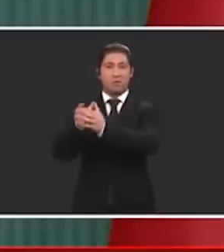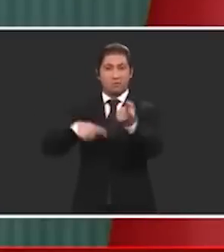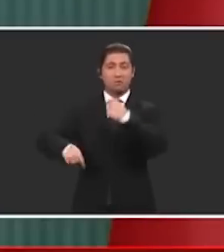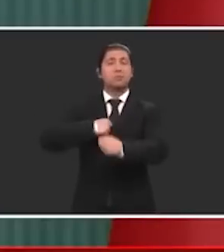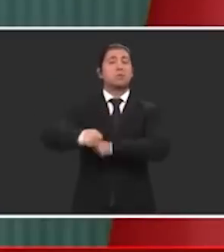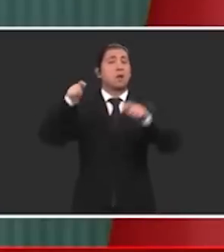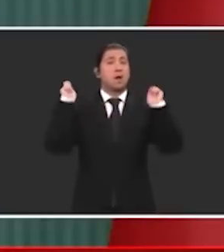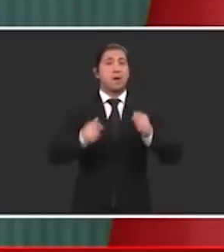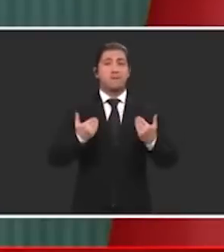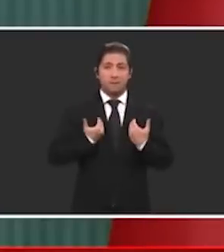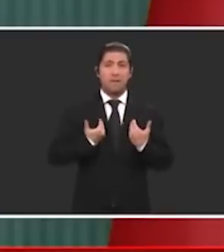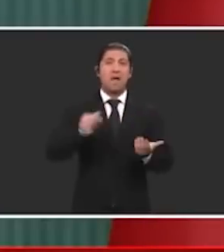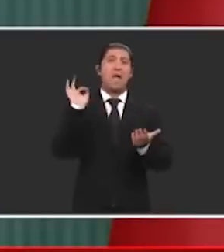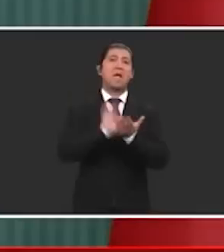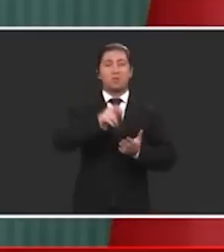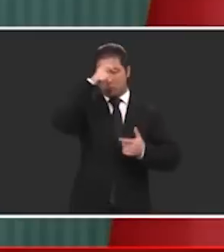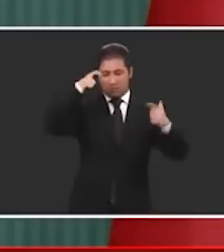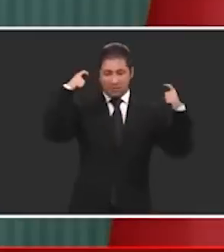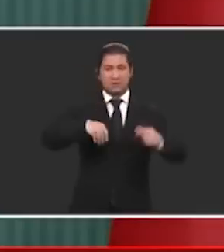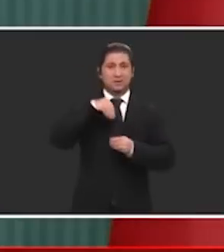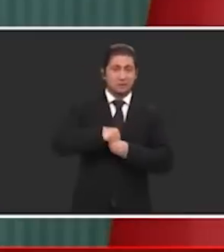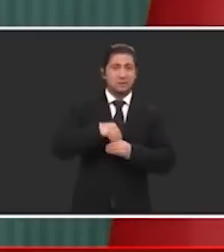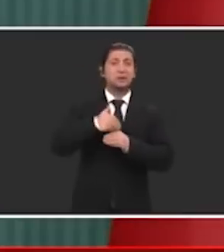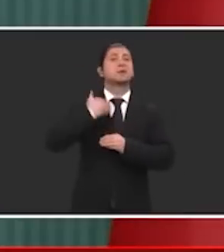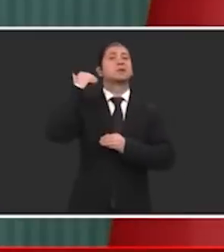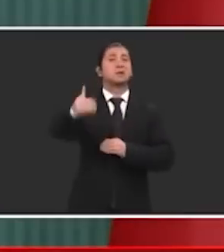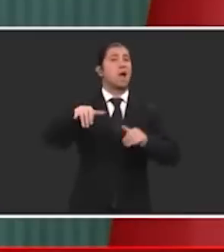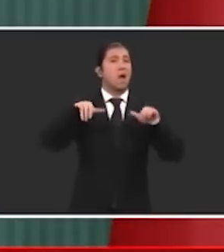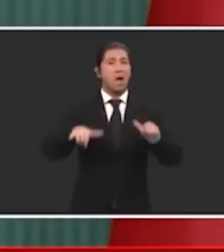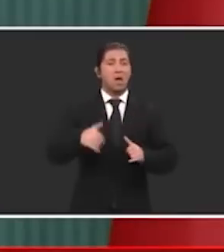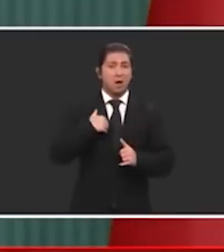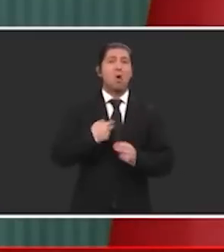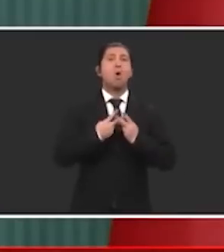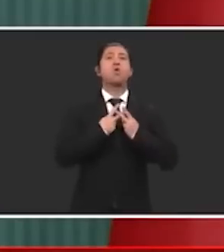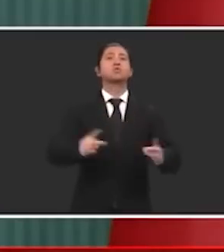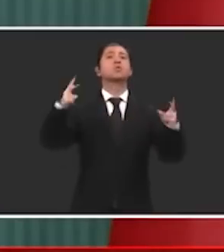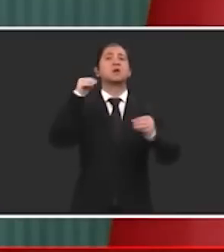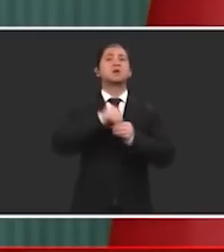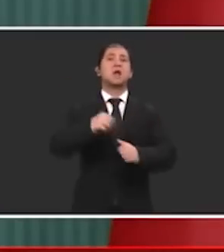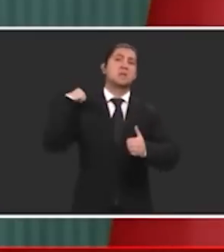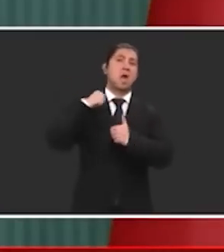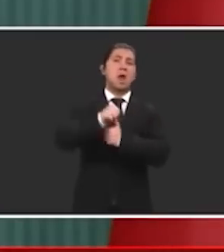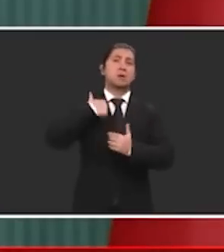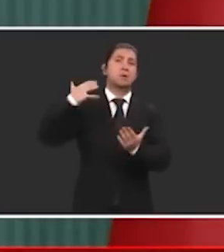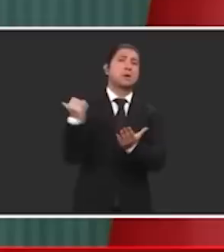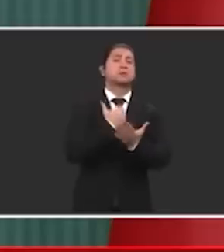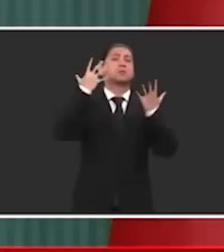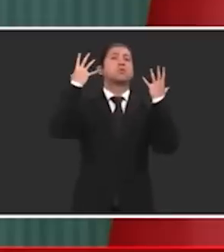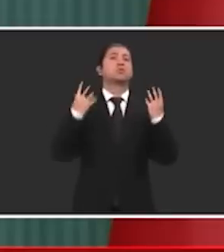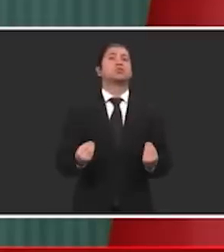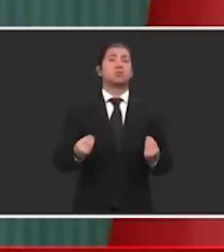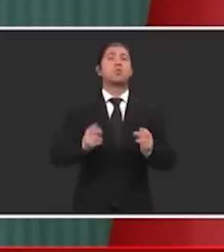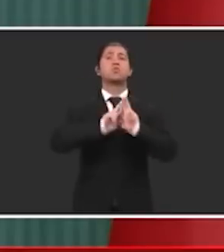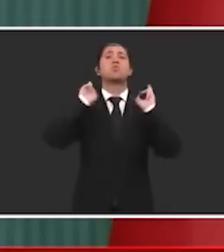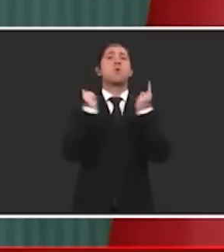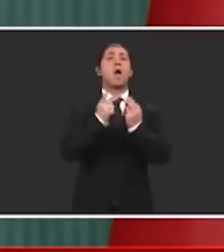ettik. Adeta sınırlarımız içinde ve ötesinde istiklalimizi tekrar kazandık.